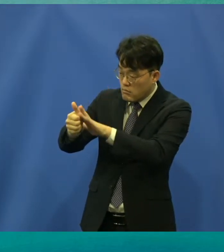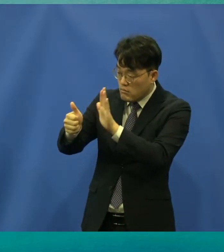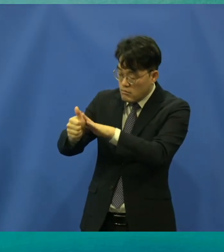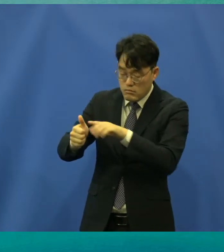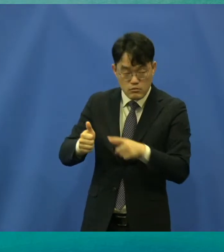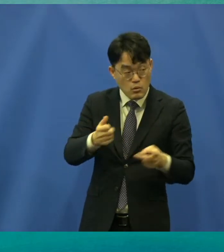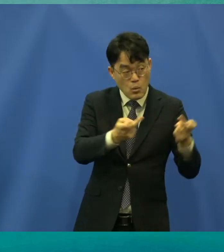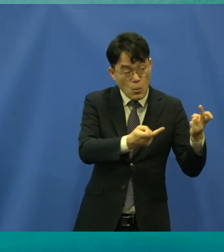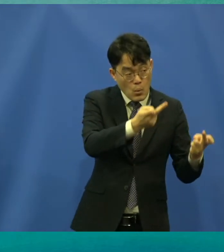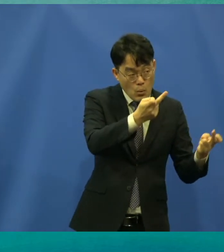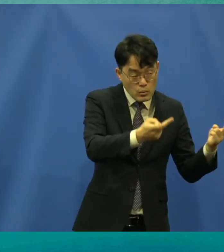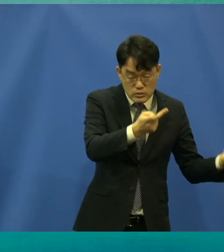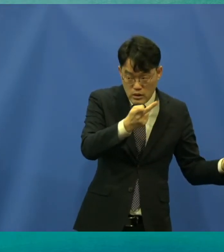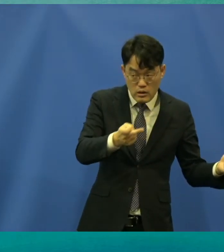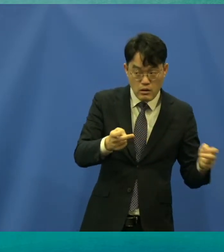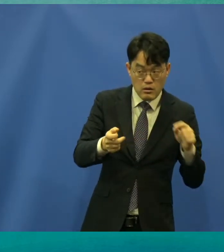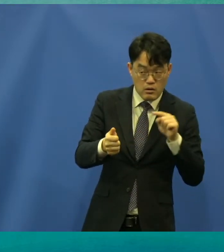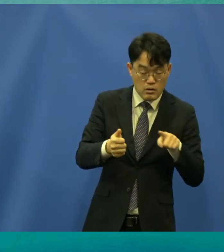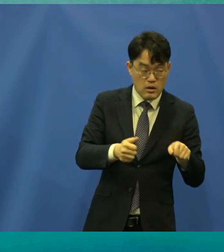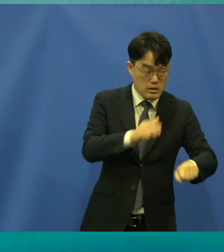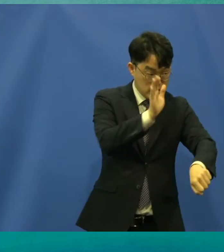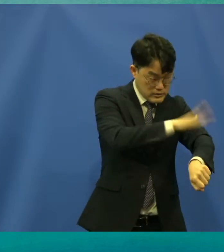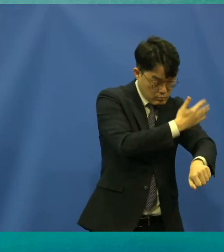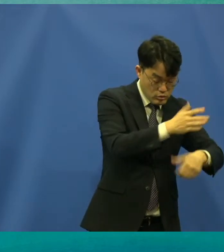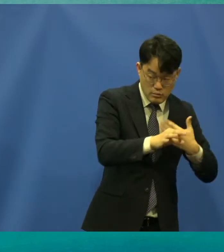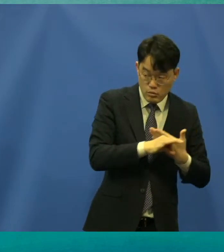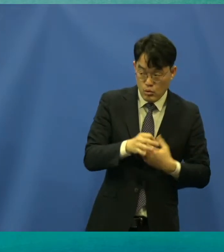굉장히 크게 생각합니다. 7번 용서해 주리까?